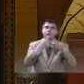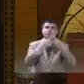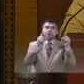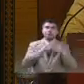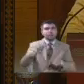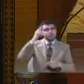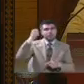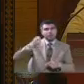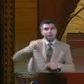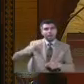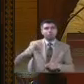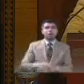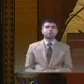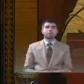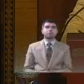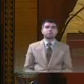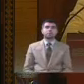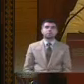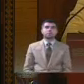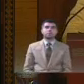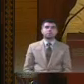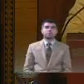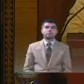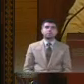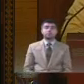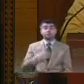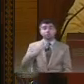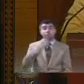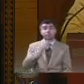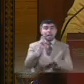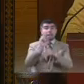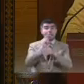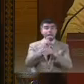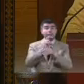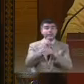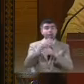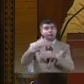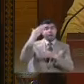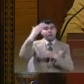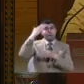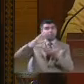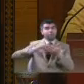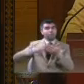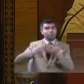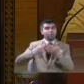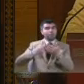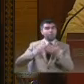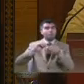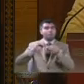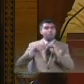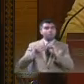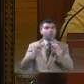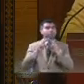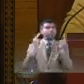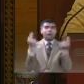السلام عليكم ورحمة الله تعالى وبركاته. إن مسألة الدين العمومي هي مشكل يؤرق جميع دول العالم،